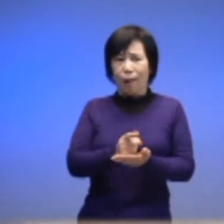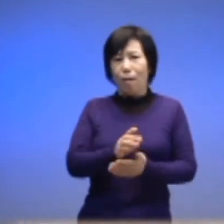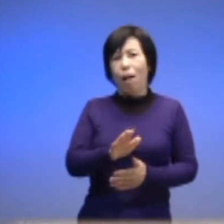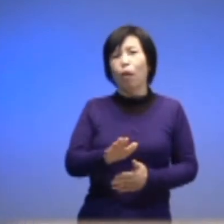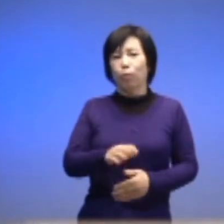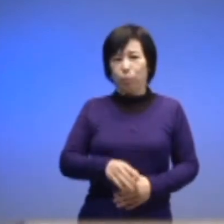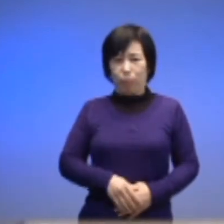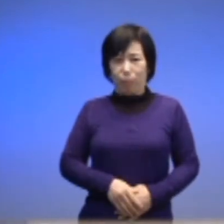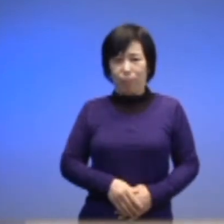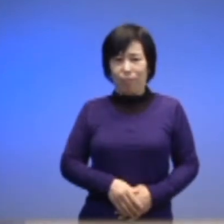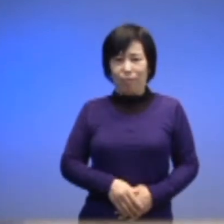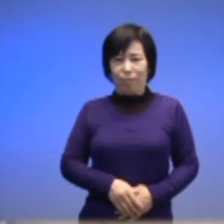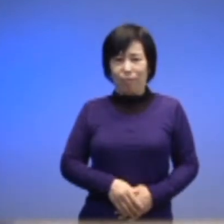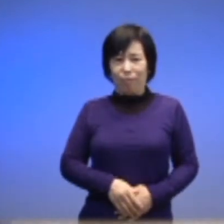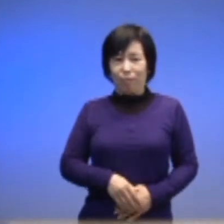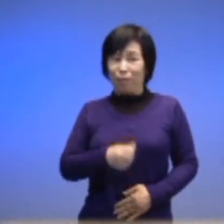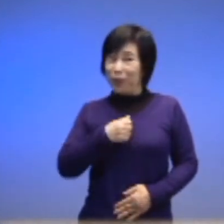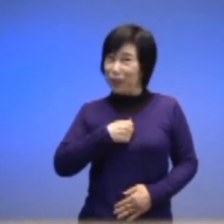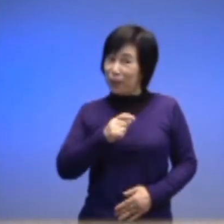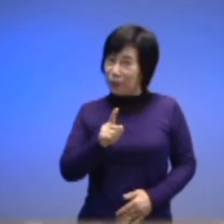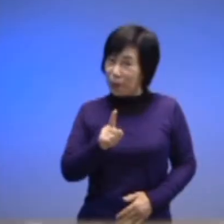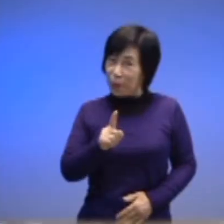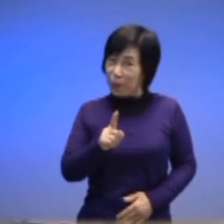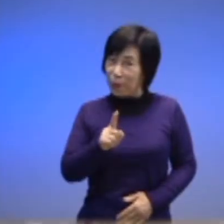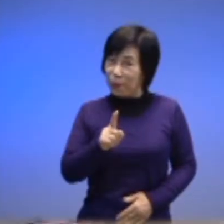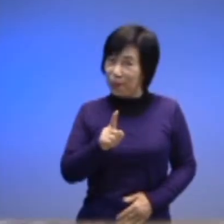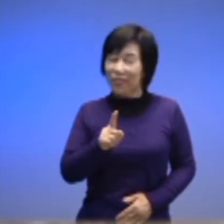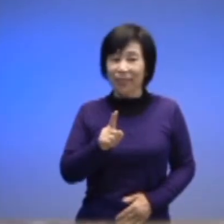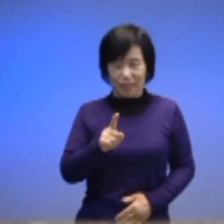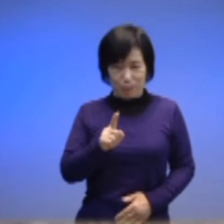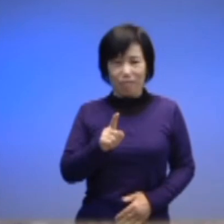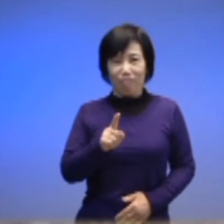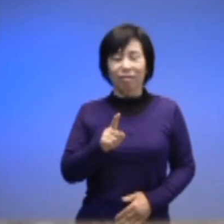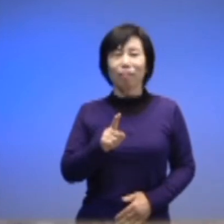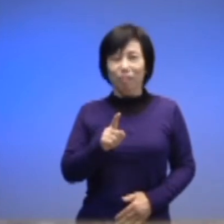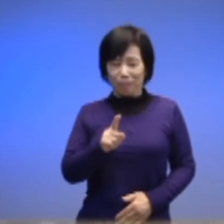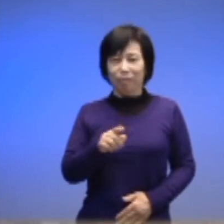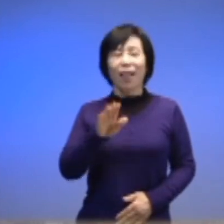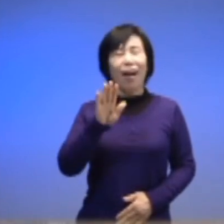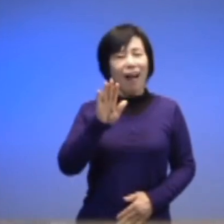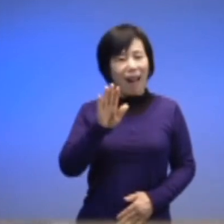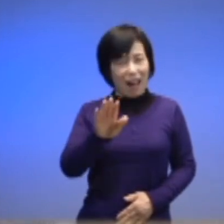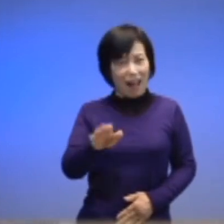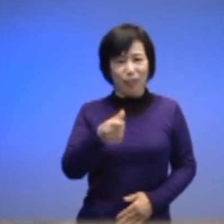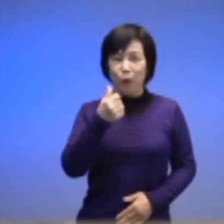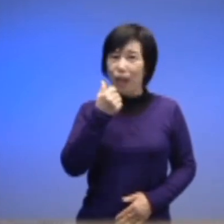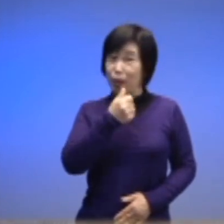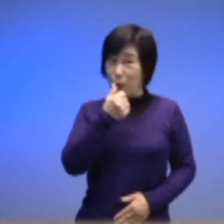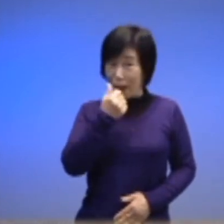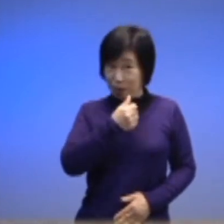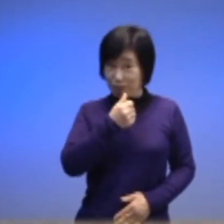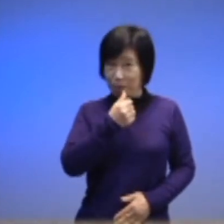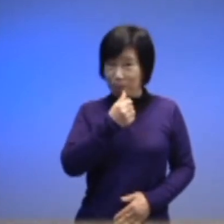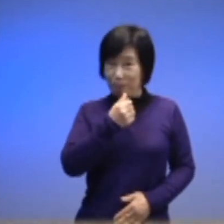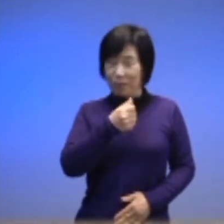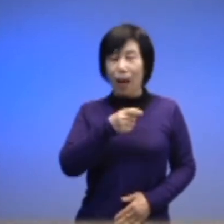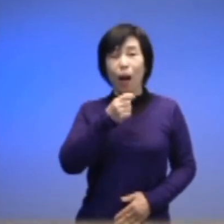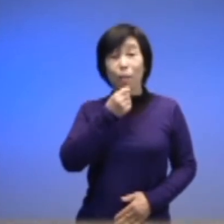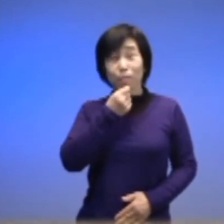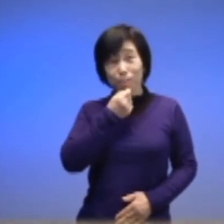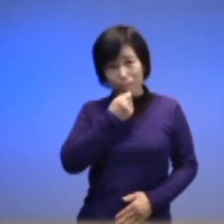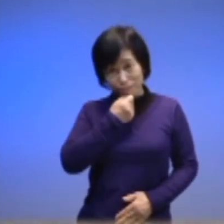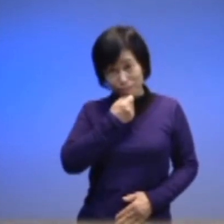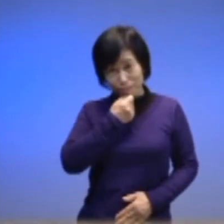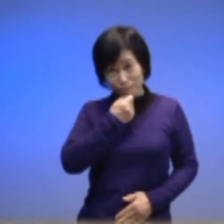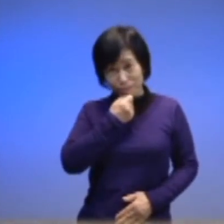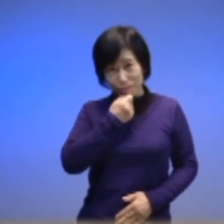るんやって。なんか知ってる？それは後でしっかりご紹介しますね。お楽し